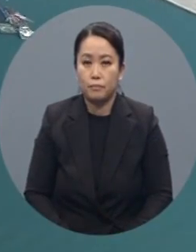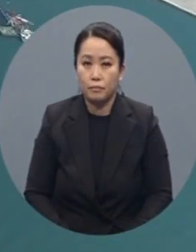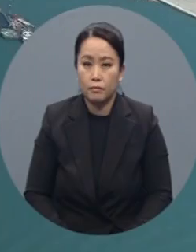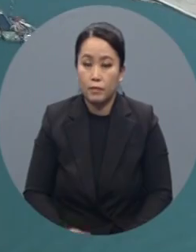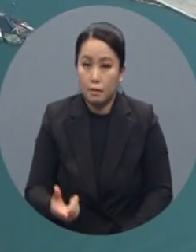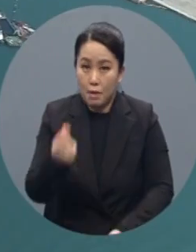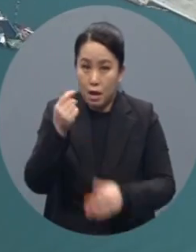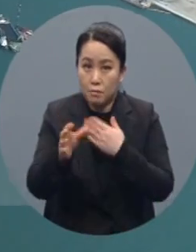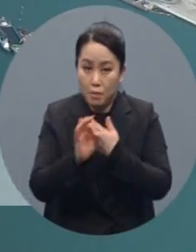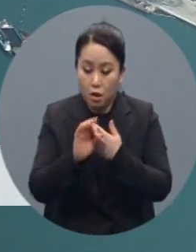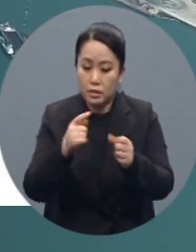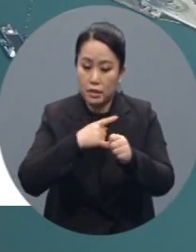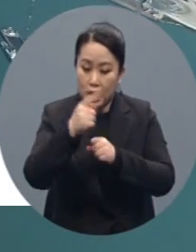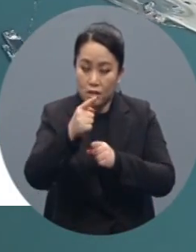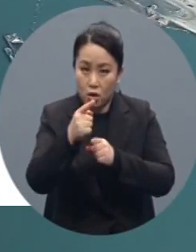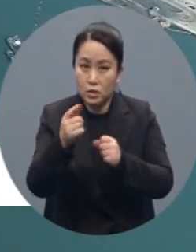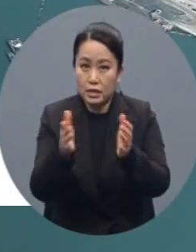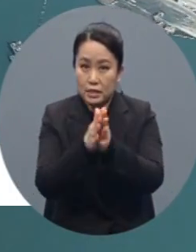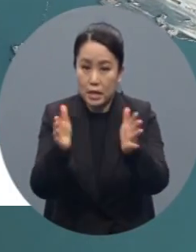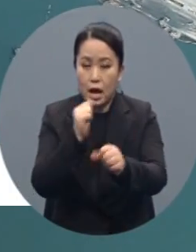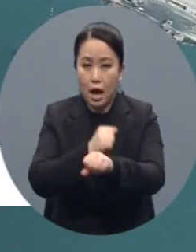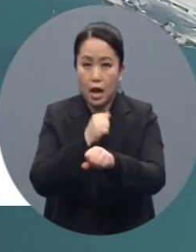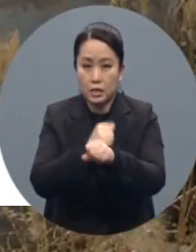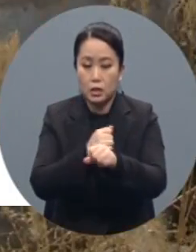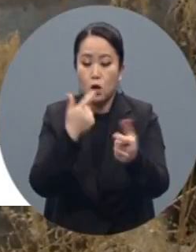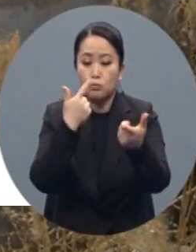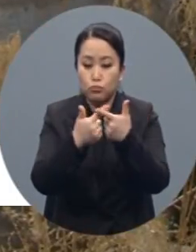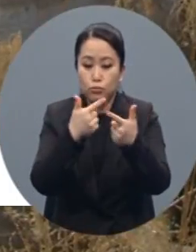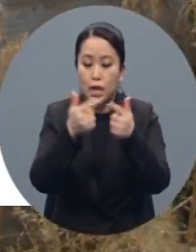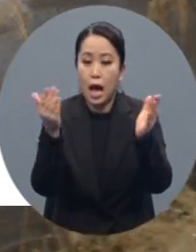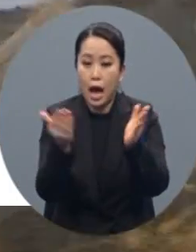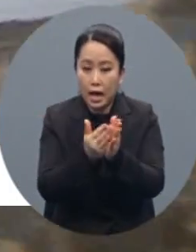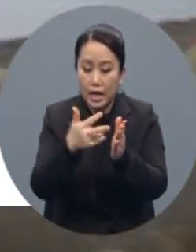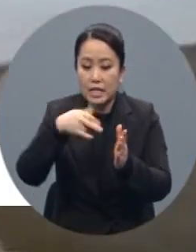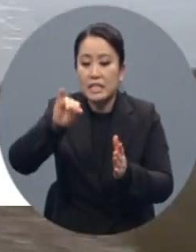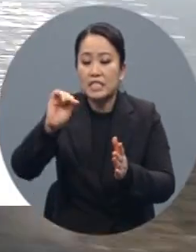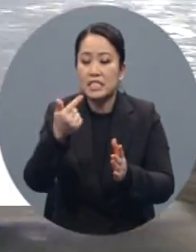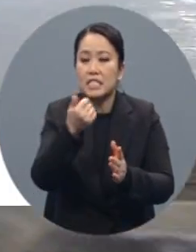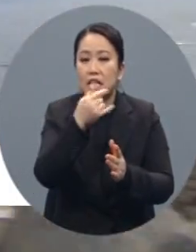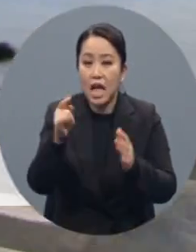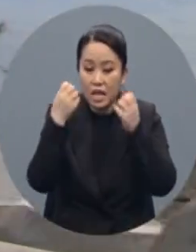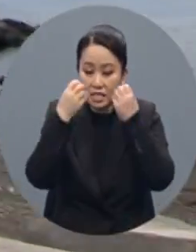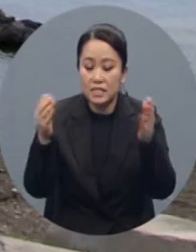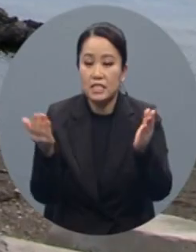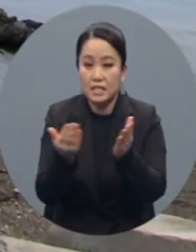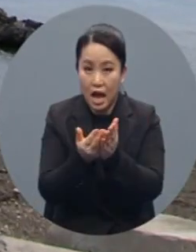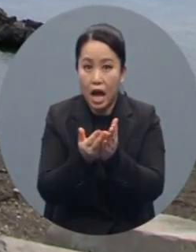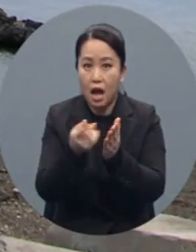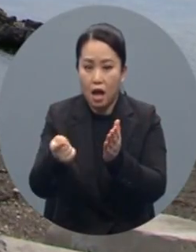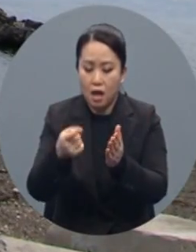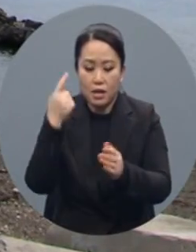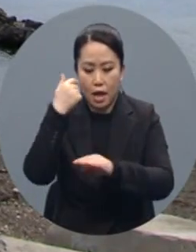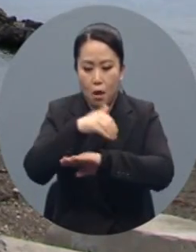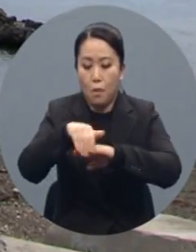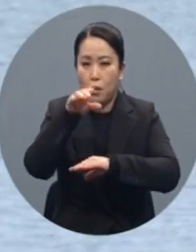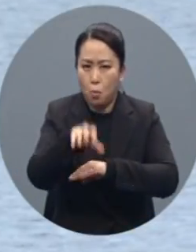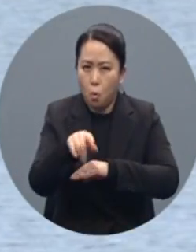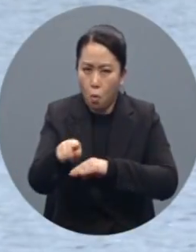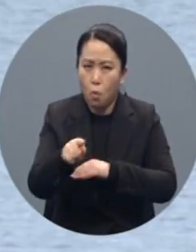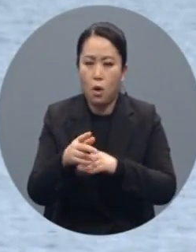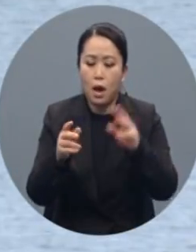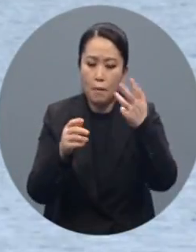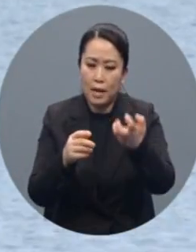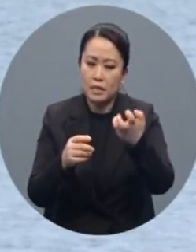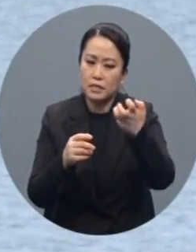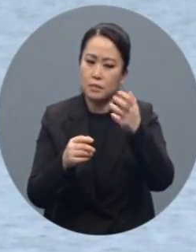이르면 내년 하반기에 착공 하는 부산항 지내 신앙 예정 부지 입니다 바다를 매립한 과정에서 항만배후단지 85